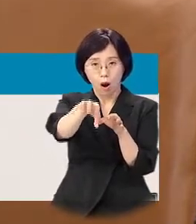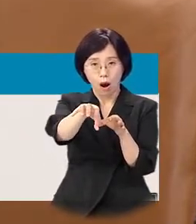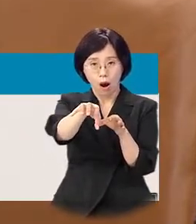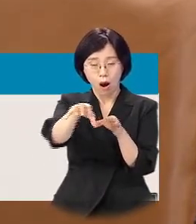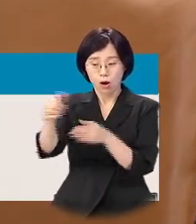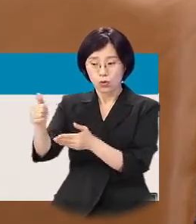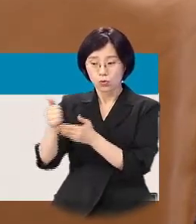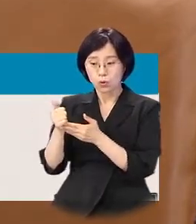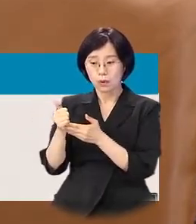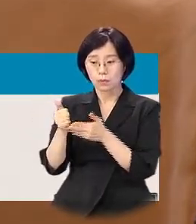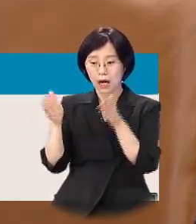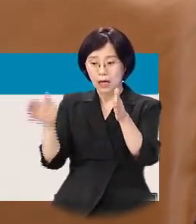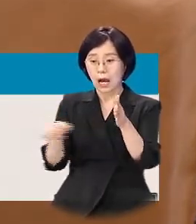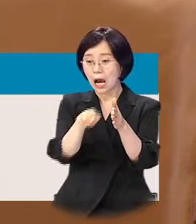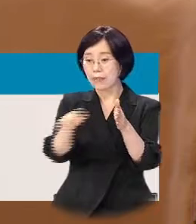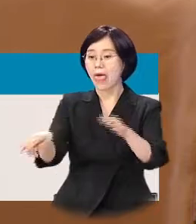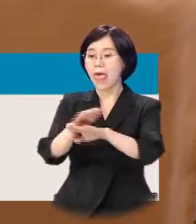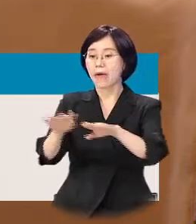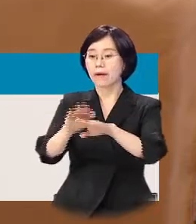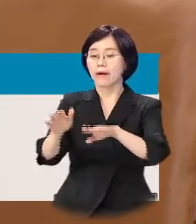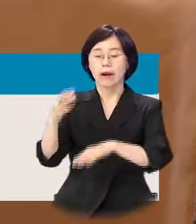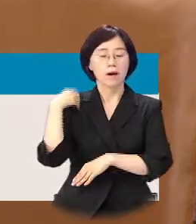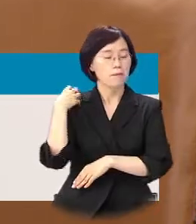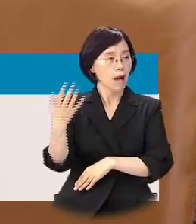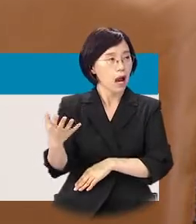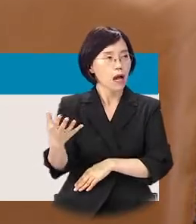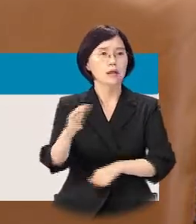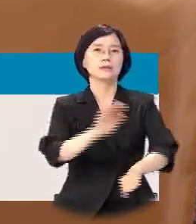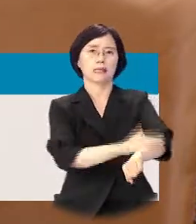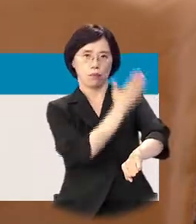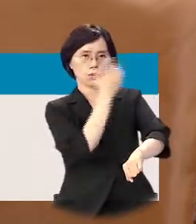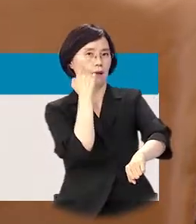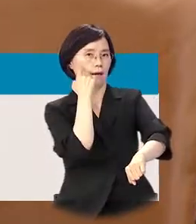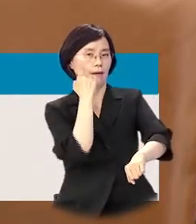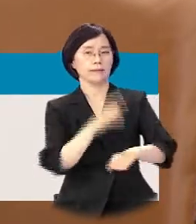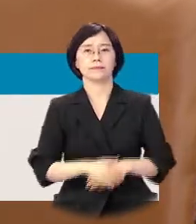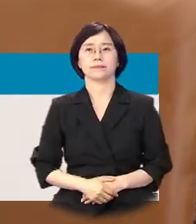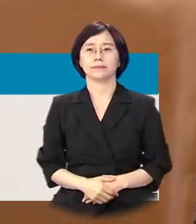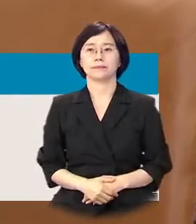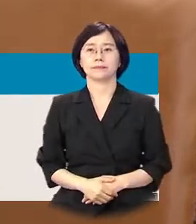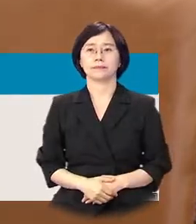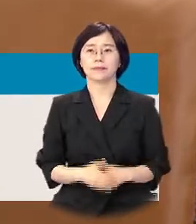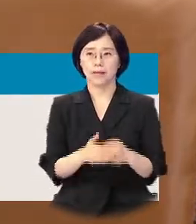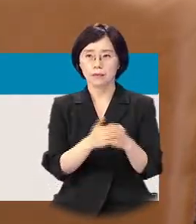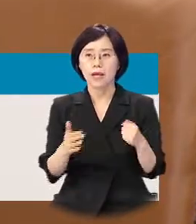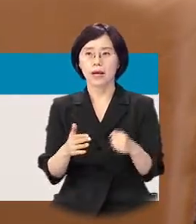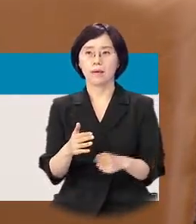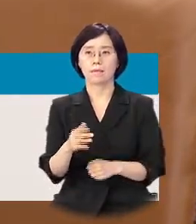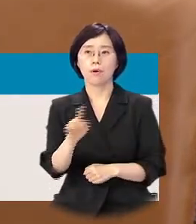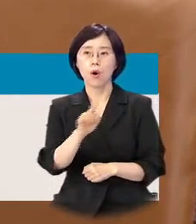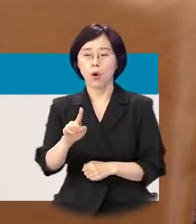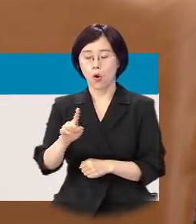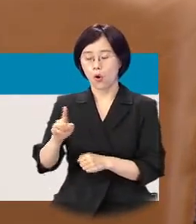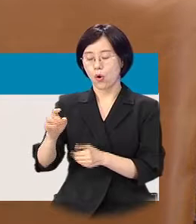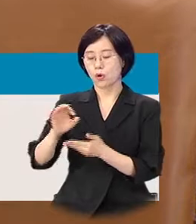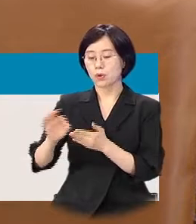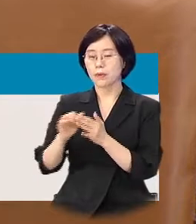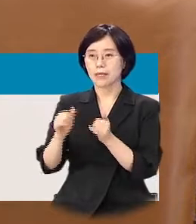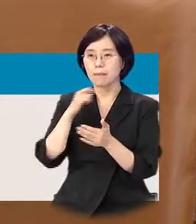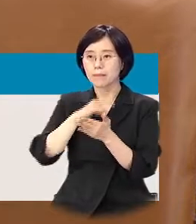대리점과 소비자 간에 해결하라고 내버려 두는 것이 잘못됐다고 저는 보고 있습니다. 그래서 저는 소비자 피해